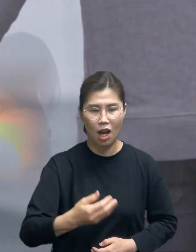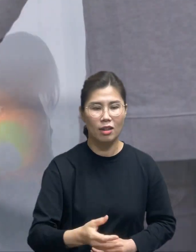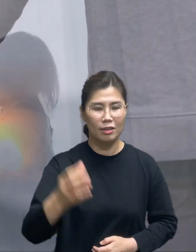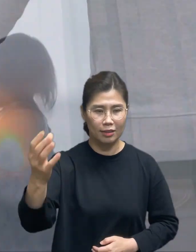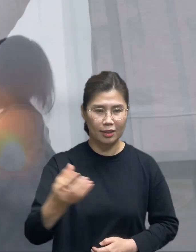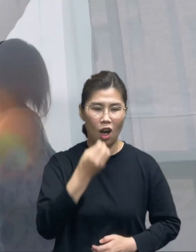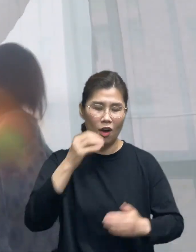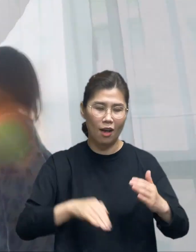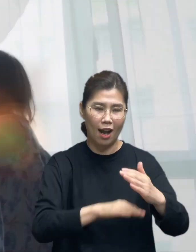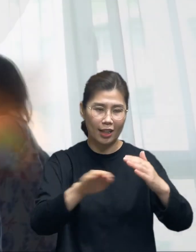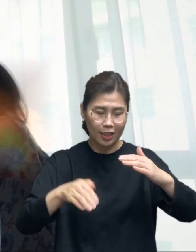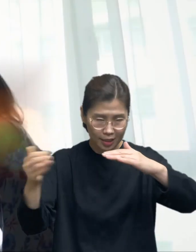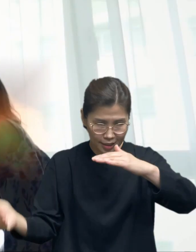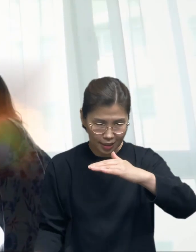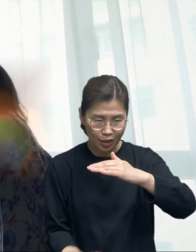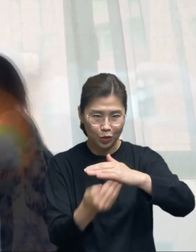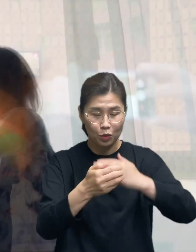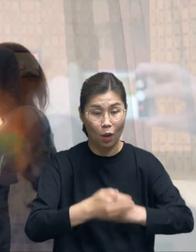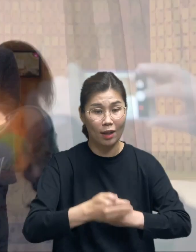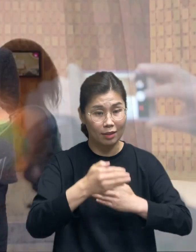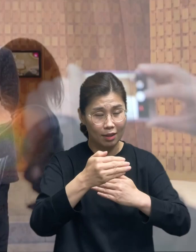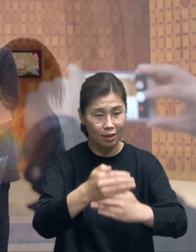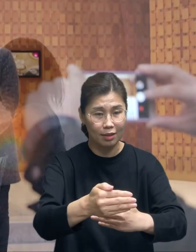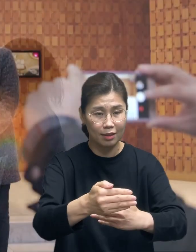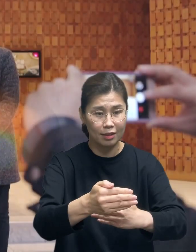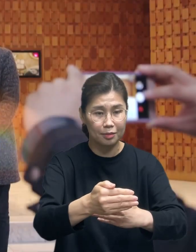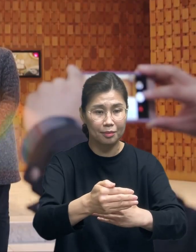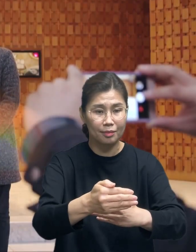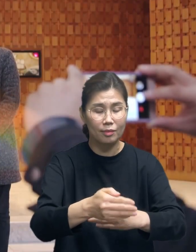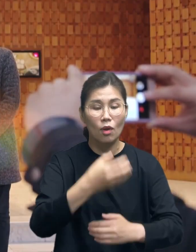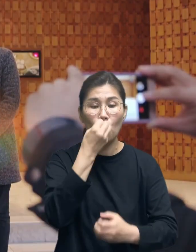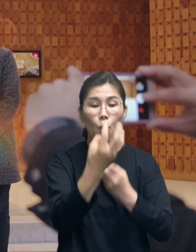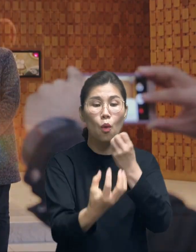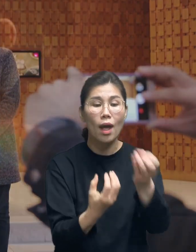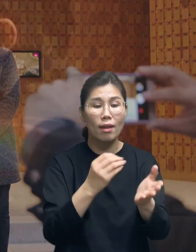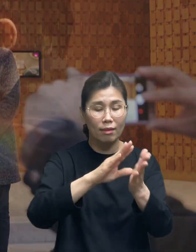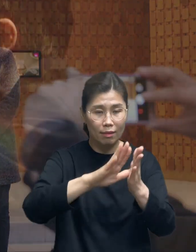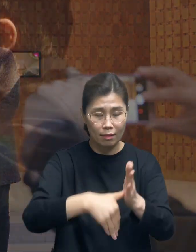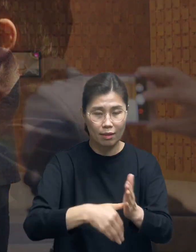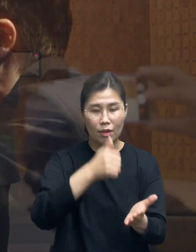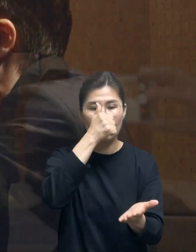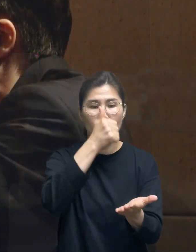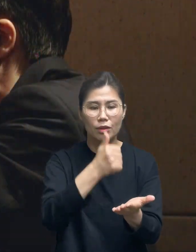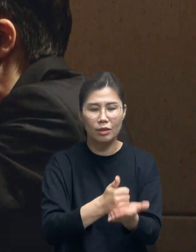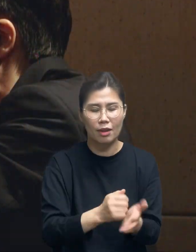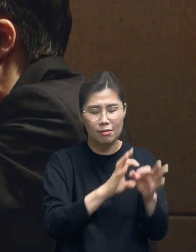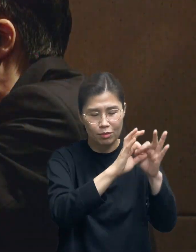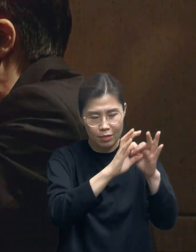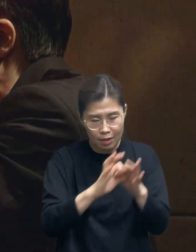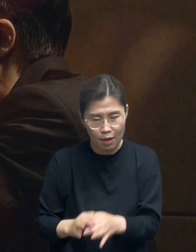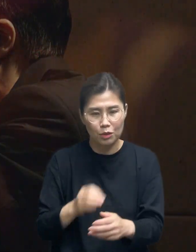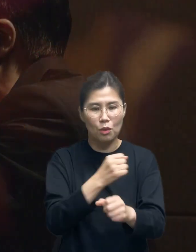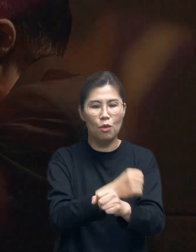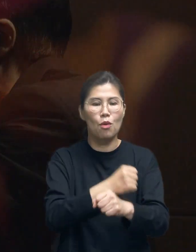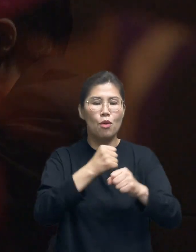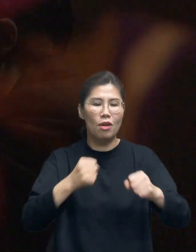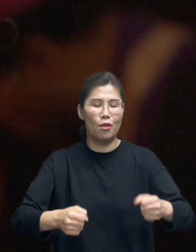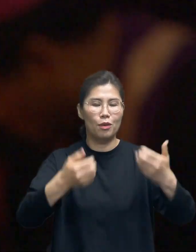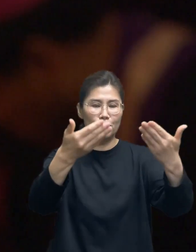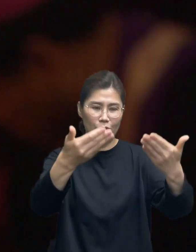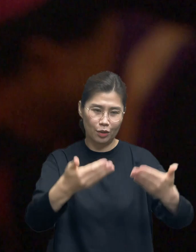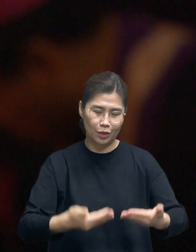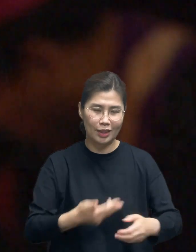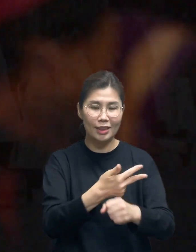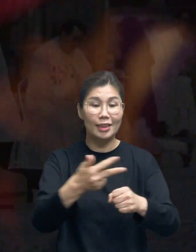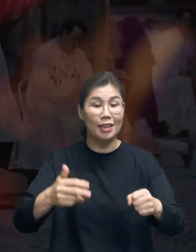되고 자녀를 낳아 성가정을 이루는 과정과 시간 속에서 고해 성사 안에서는 우리가 고백한